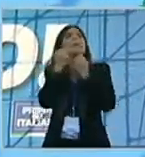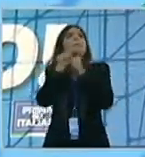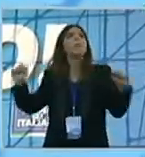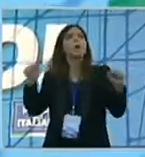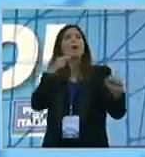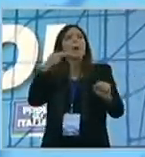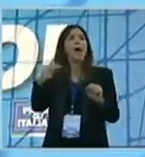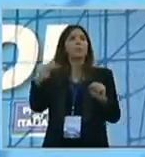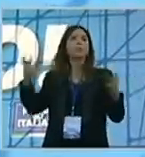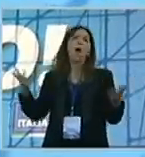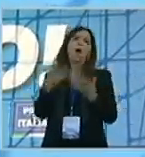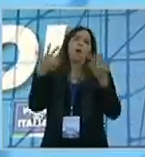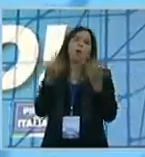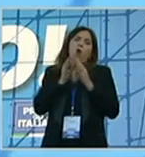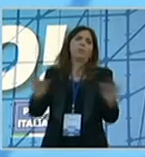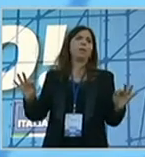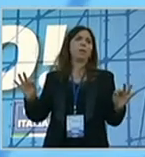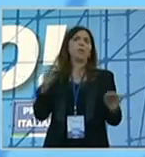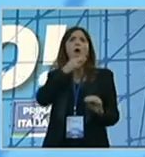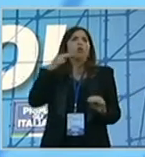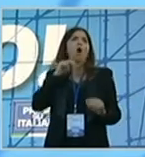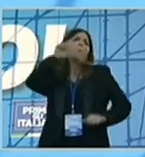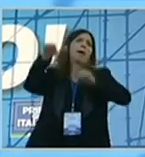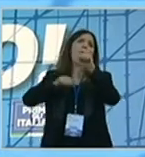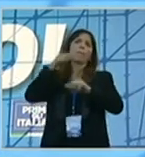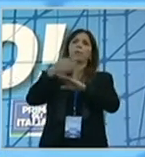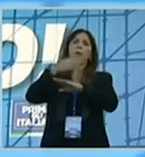abbiate la dignità di cambiare il nome del vostro partito!